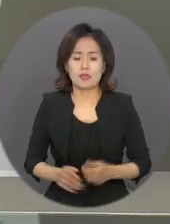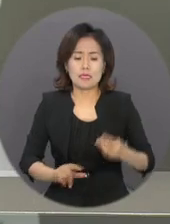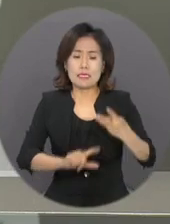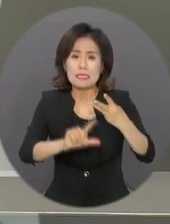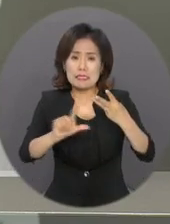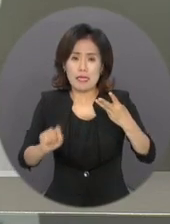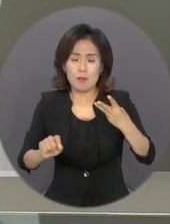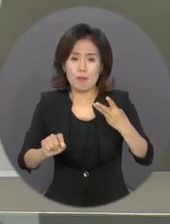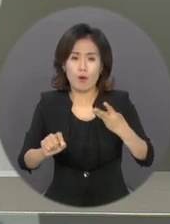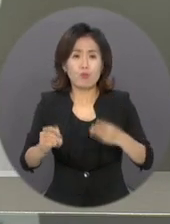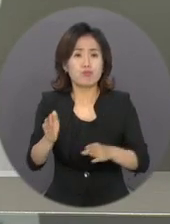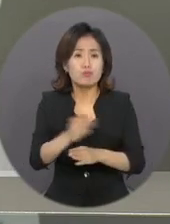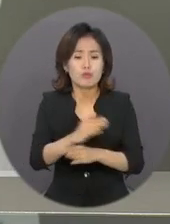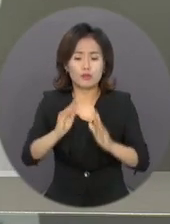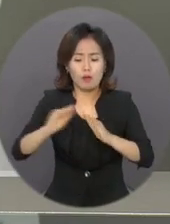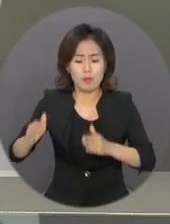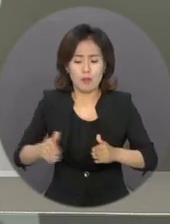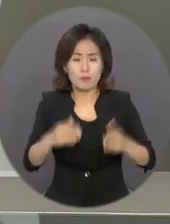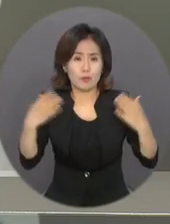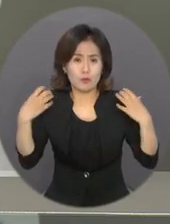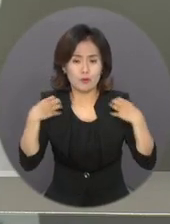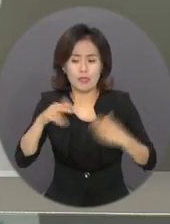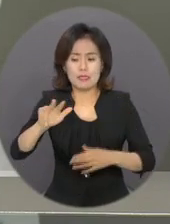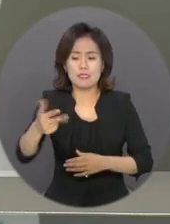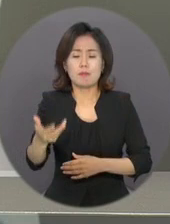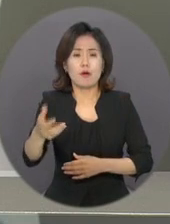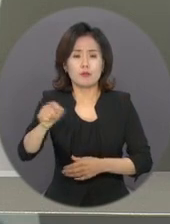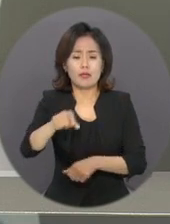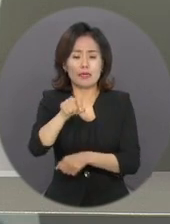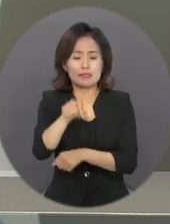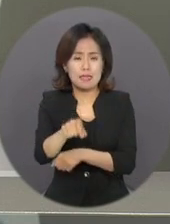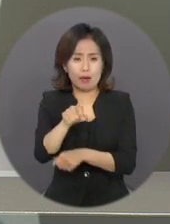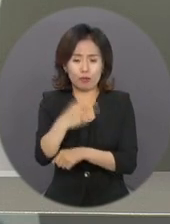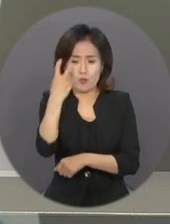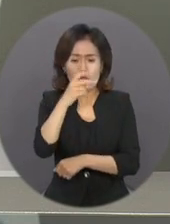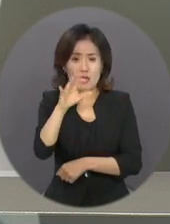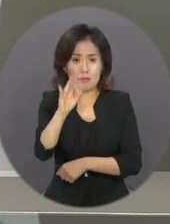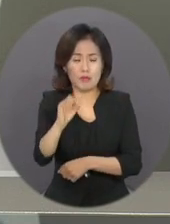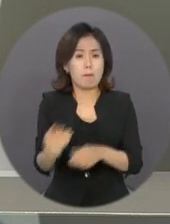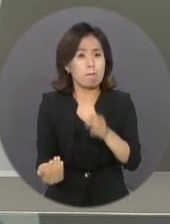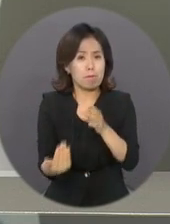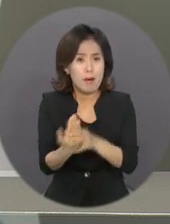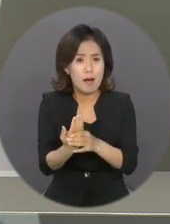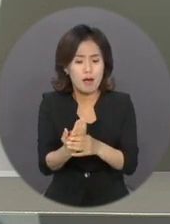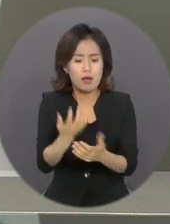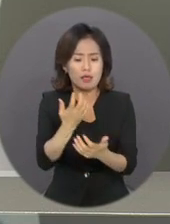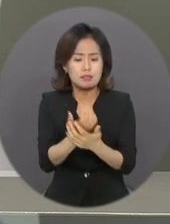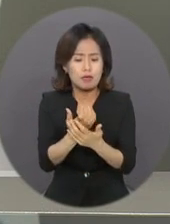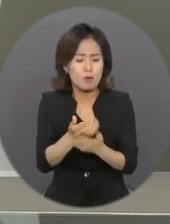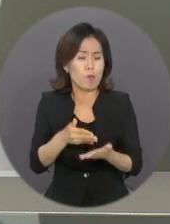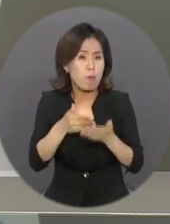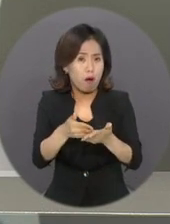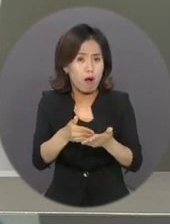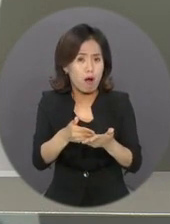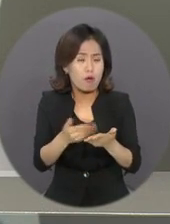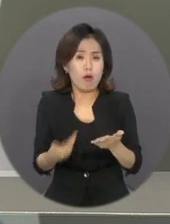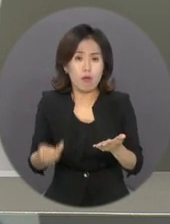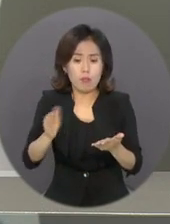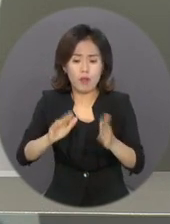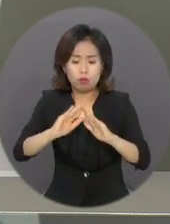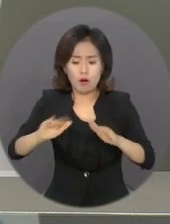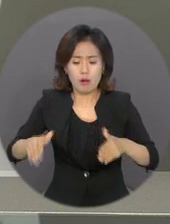지난 3월부터 보도해 드렸던 전남도청의 700억대 사무관리비 사태가 불거진 뒤 자료를 요구할 때마다 돌아오는